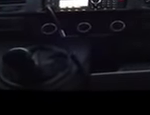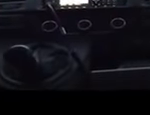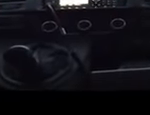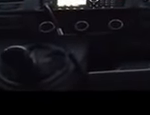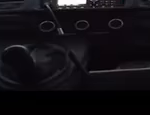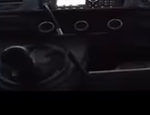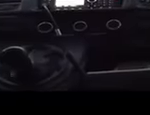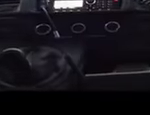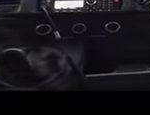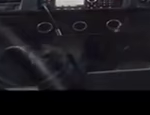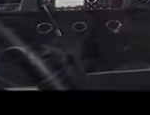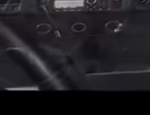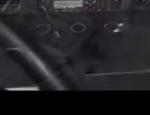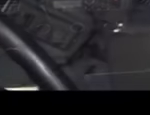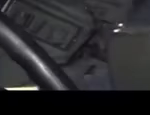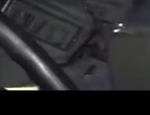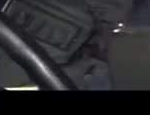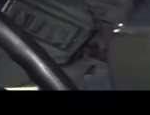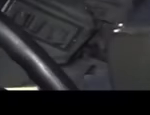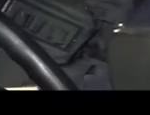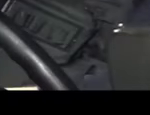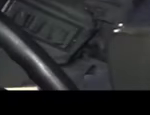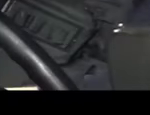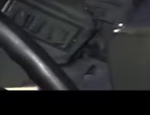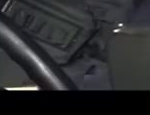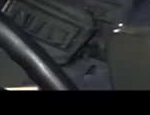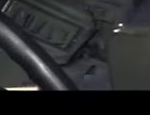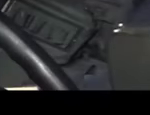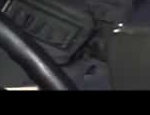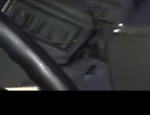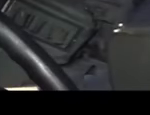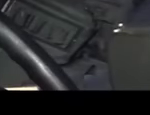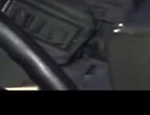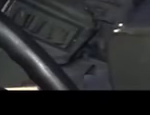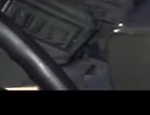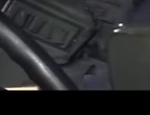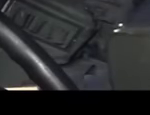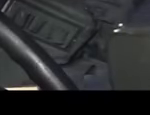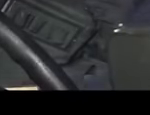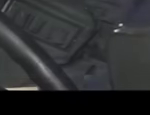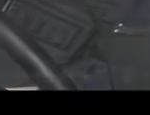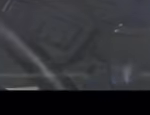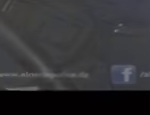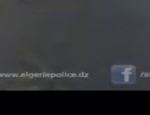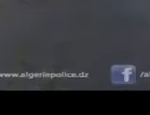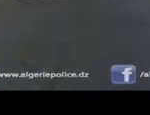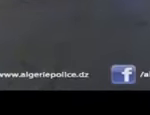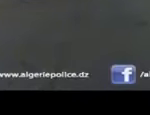ساعدونا بالبقاء في بيوتكم، والشرطة دائما في خدمة.